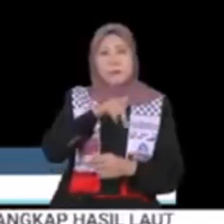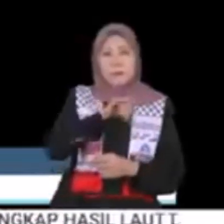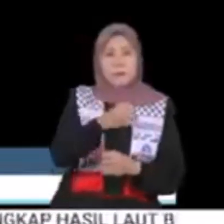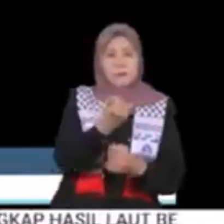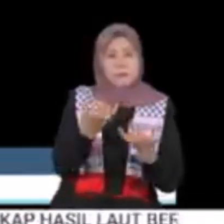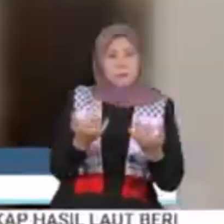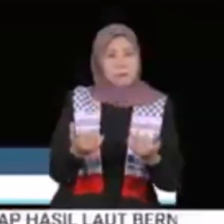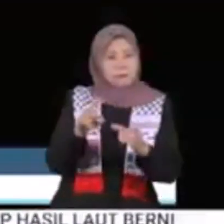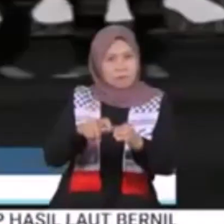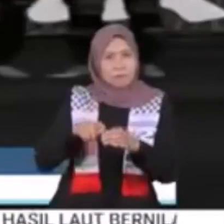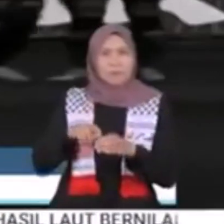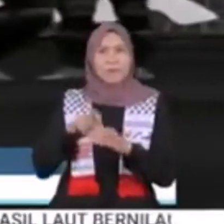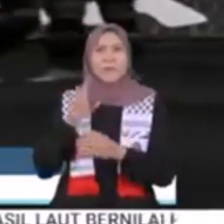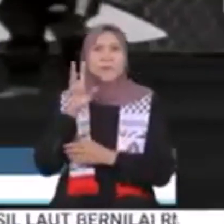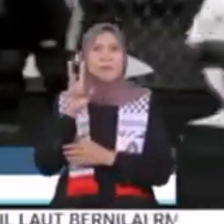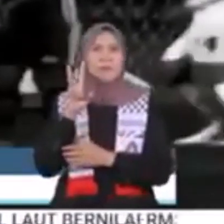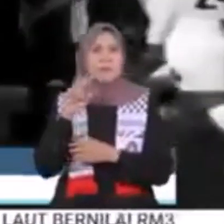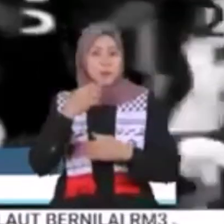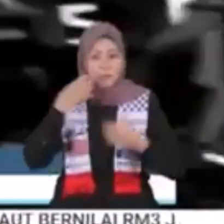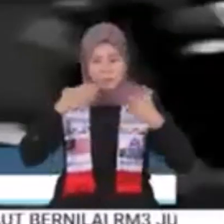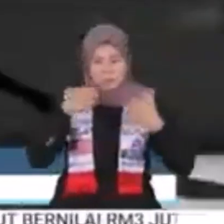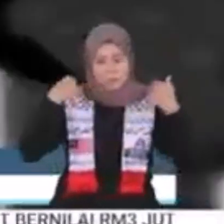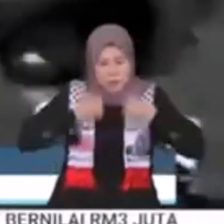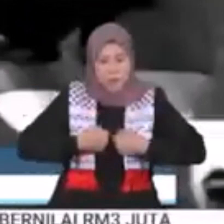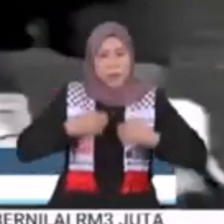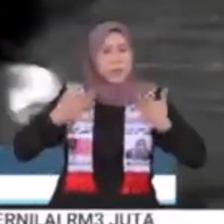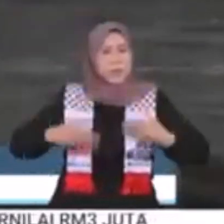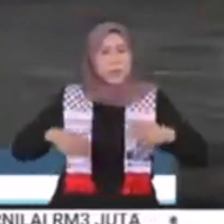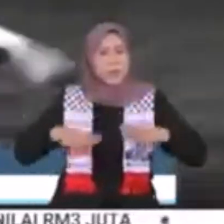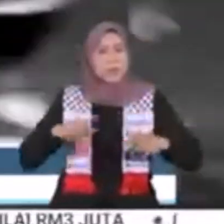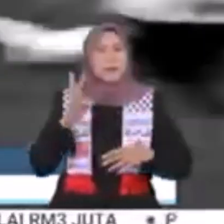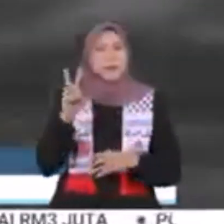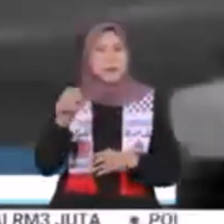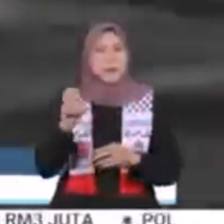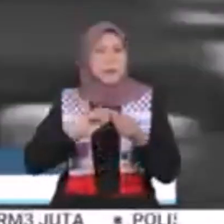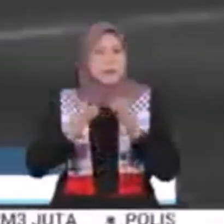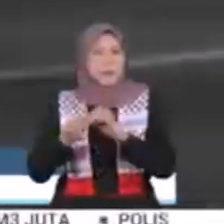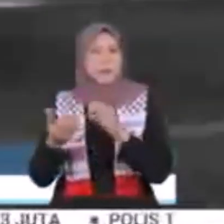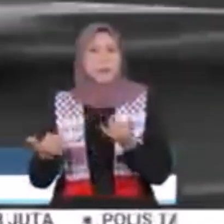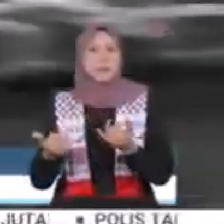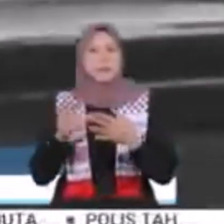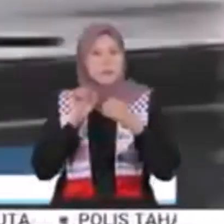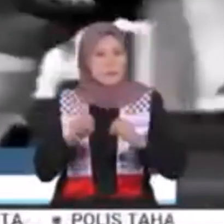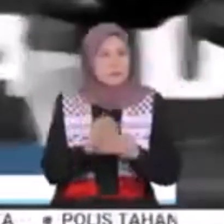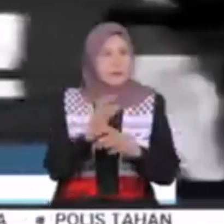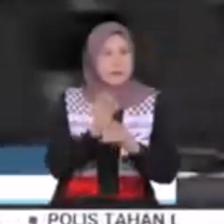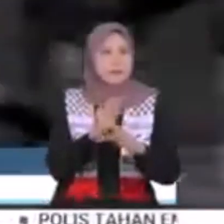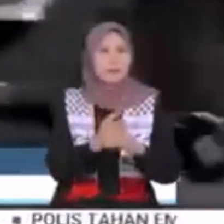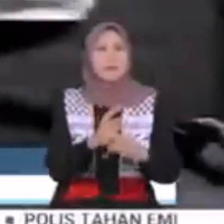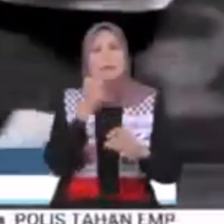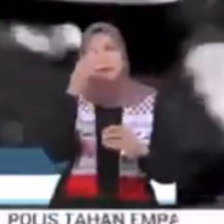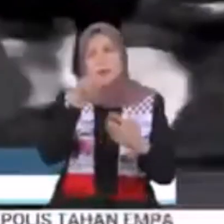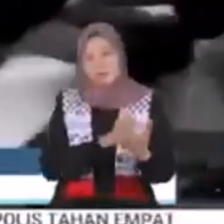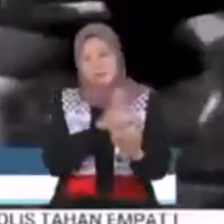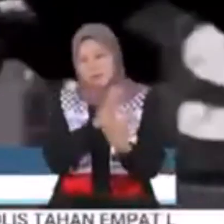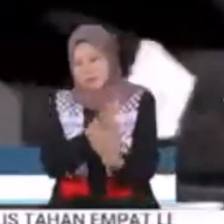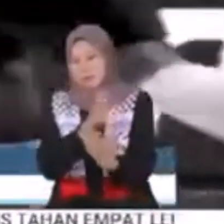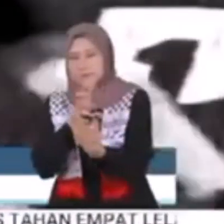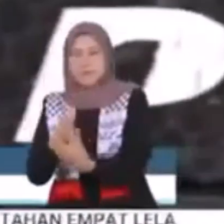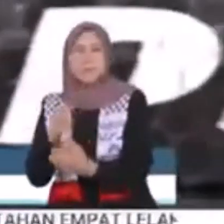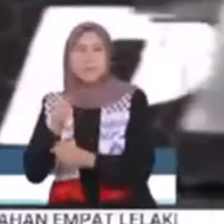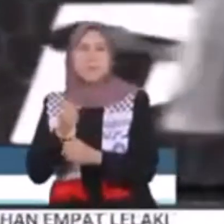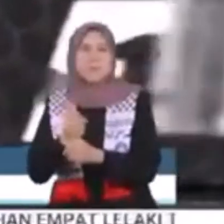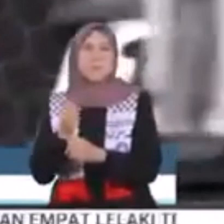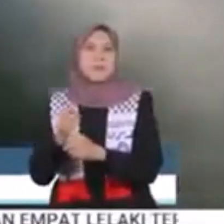bakal menyarung jersey nombor 60 berkata beliau akan berusaha keras untuk menyesuaikan diri dengan rakan sepasukan dan corak permainan di